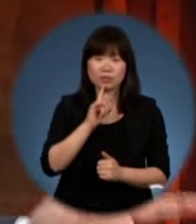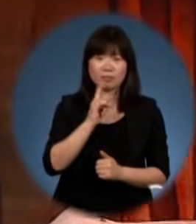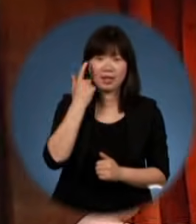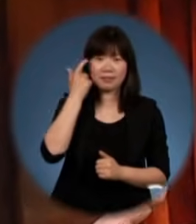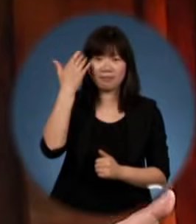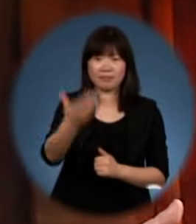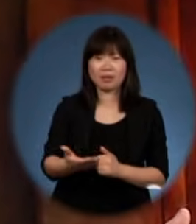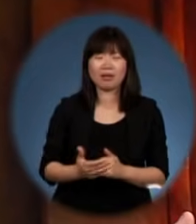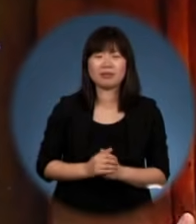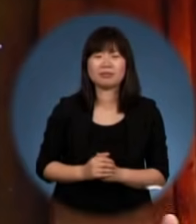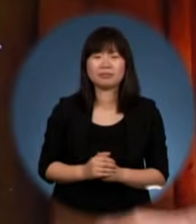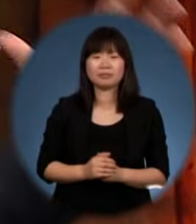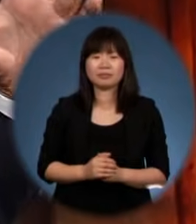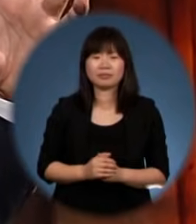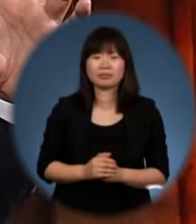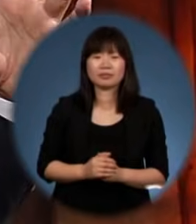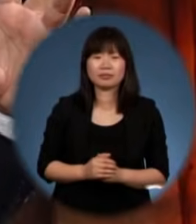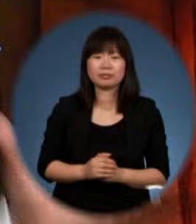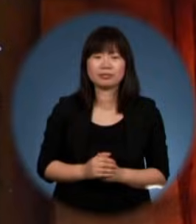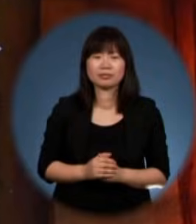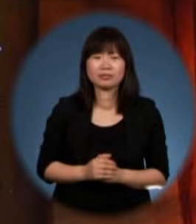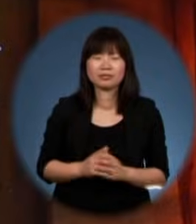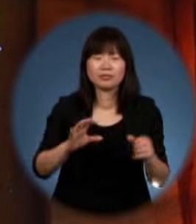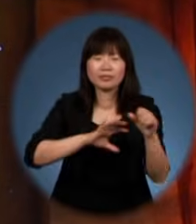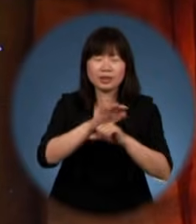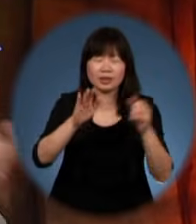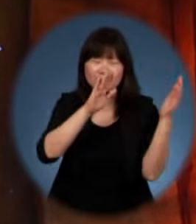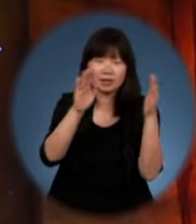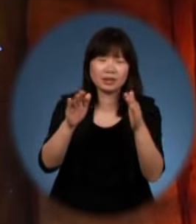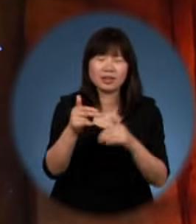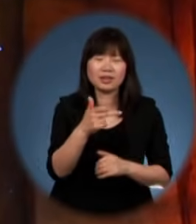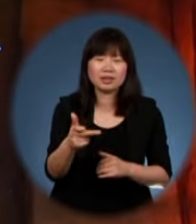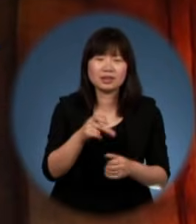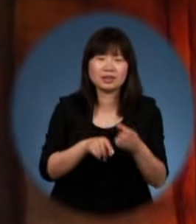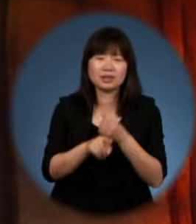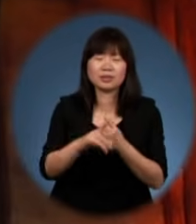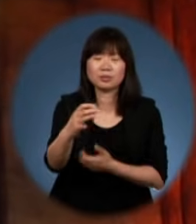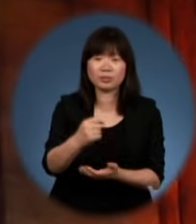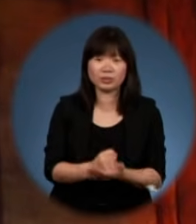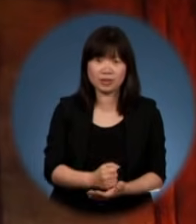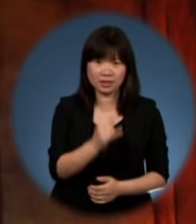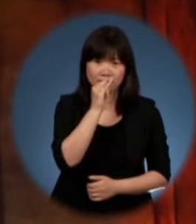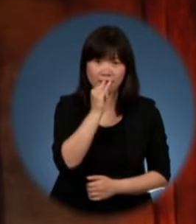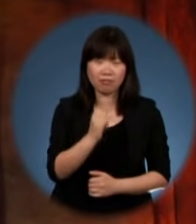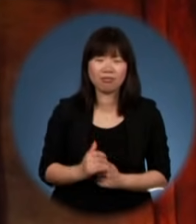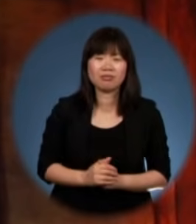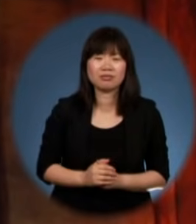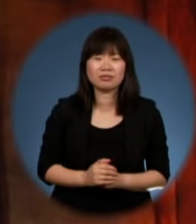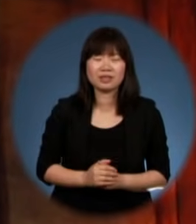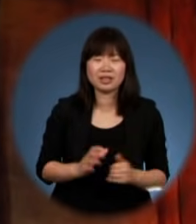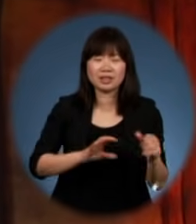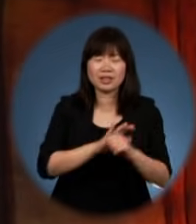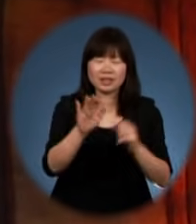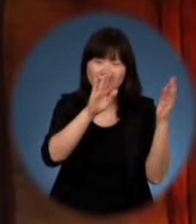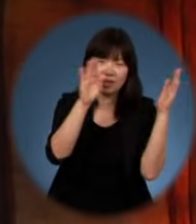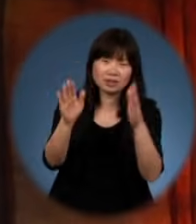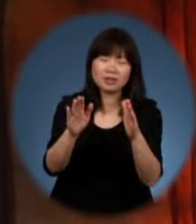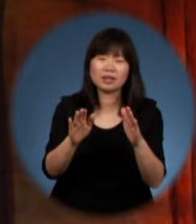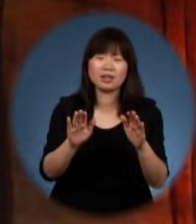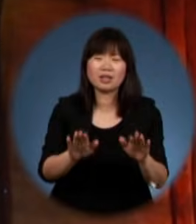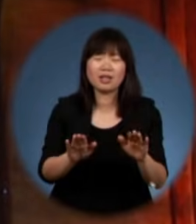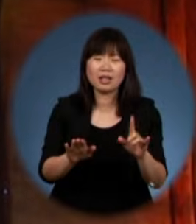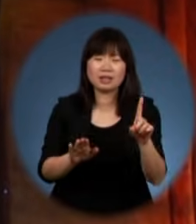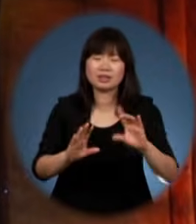말입니까 세계를 향해 큰 또 상품보다는 것이죠 예 체 결장의